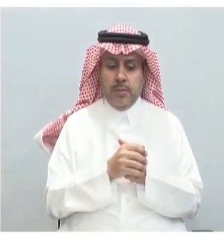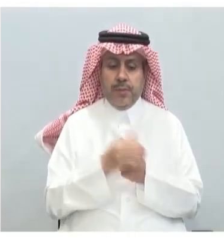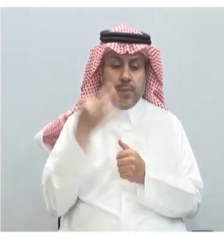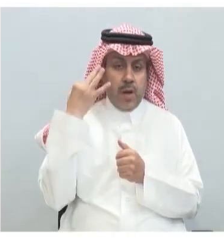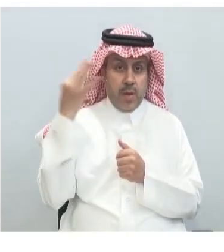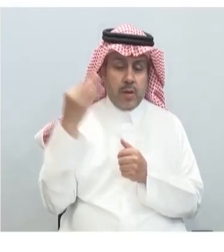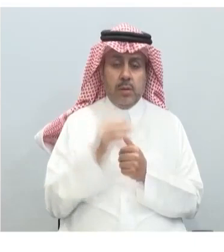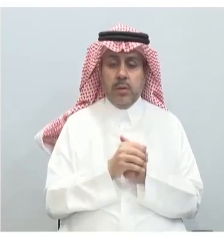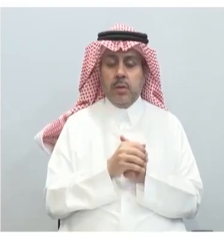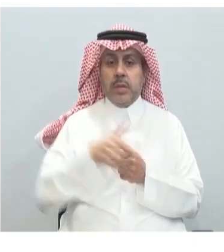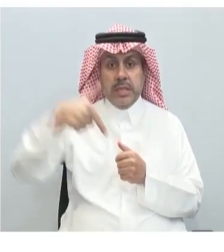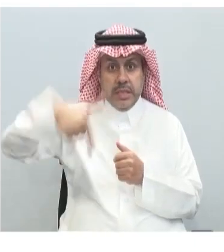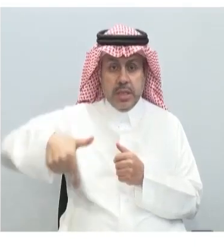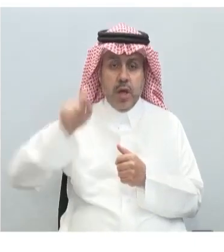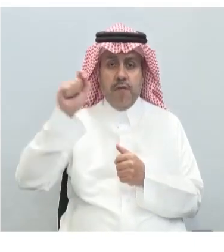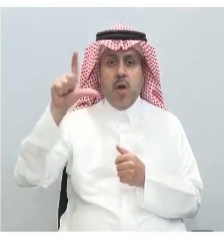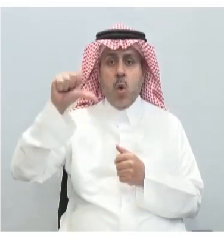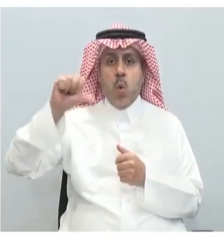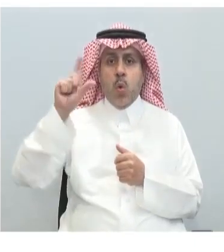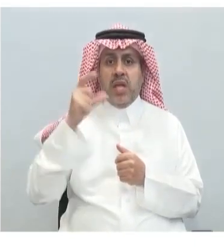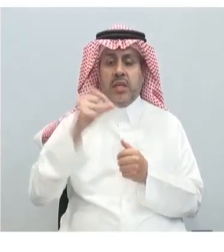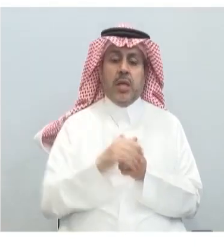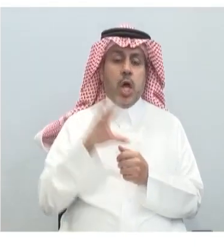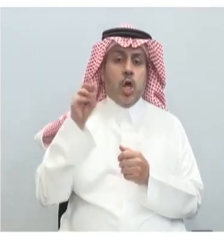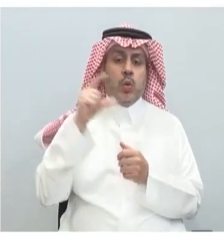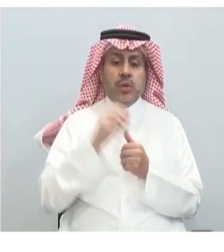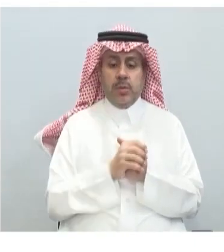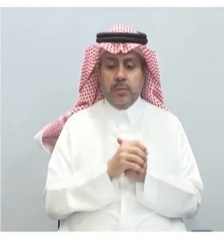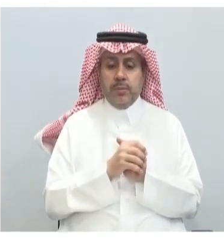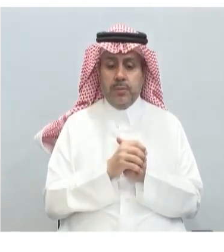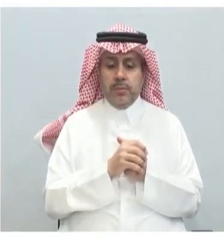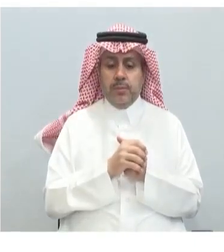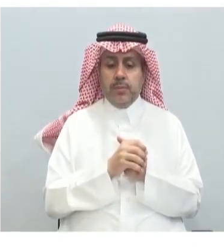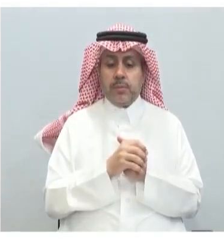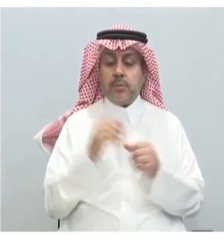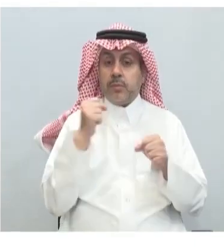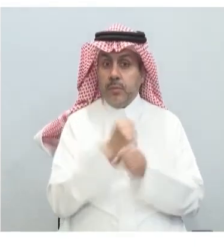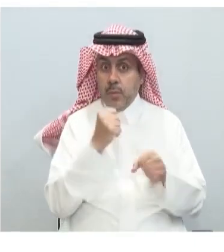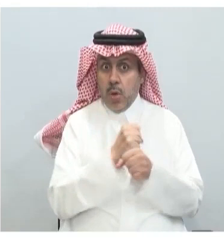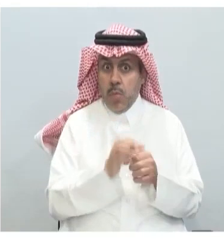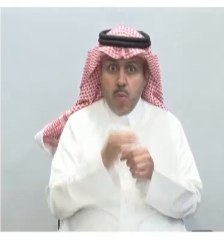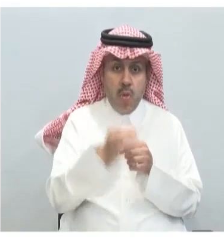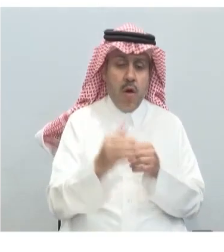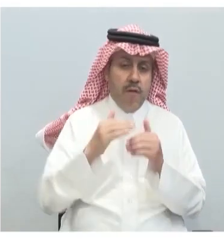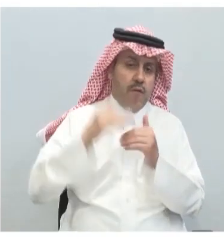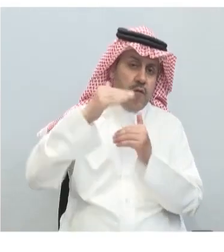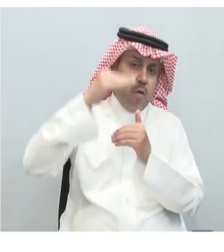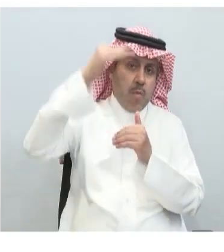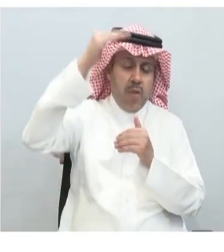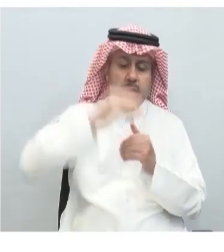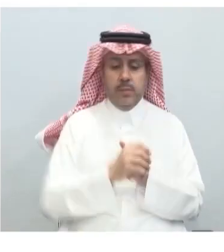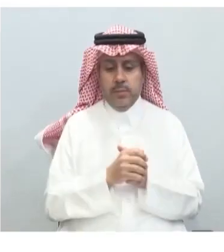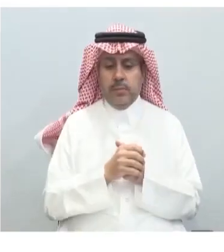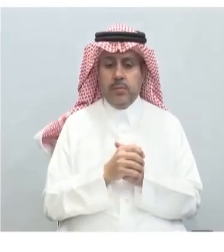لفلوريدا فلوريد الهيدروجين اذا لنقوم بوضعها فوق بعضها البعض